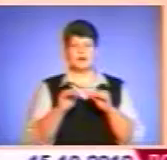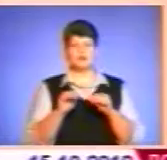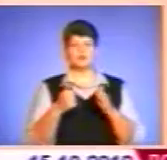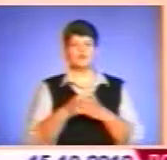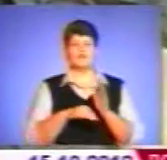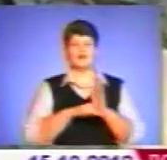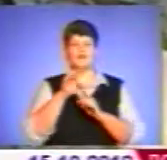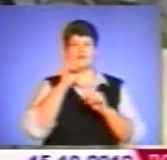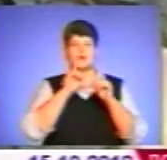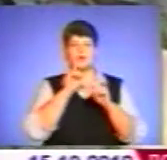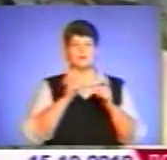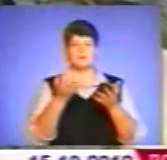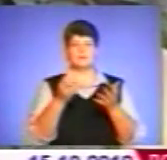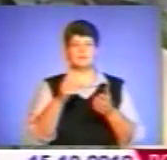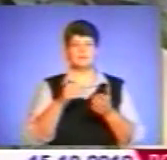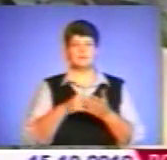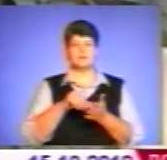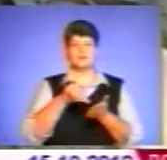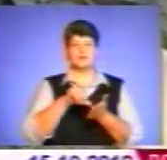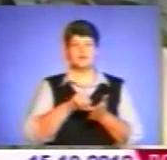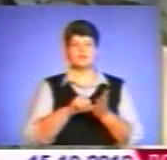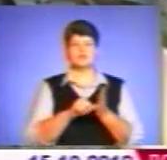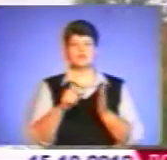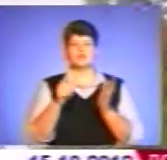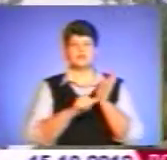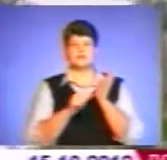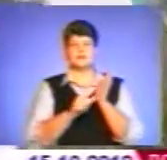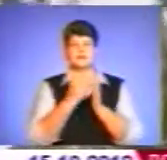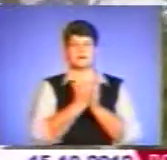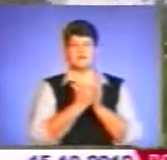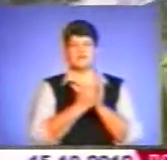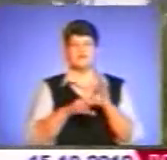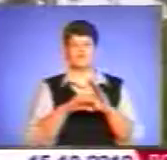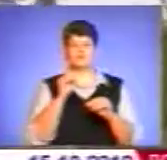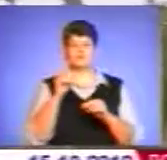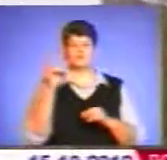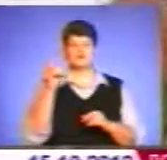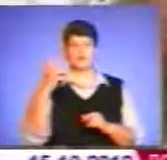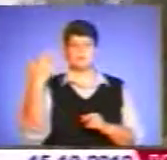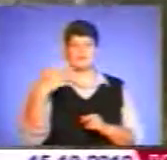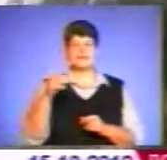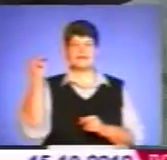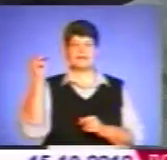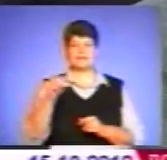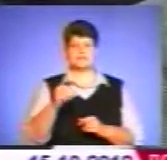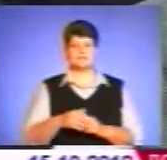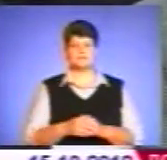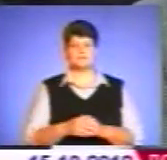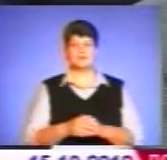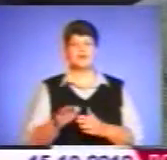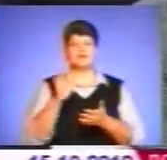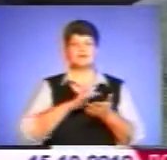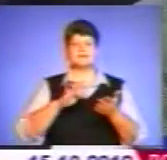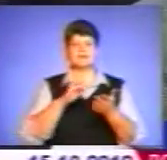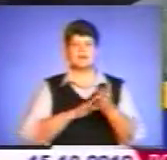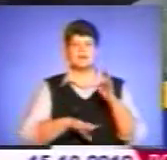Тернопільської області балотується 65 кандидатів. Виборців у регіоні понад 150 тисяч. Центральна виборча